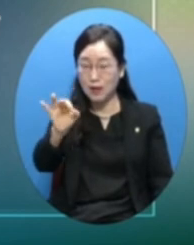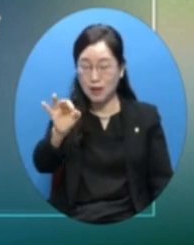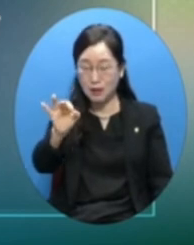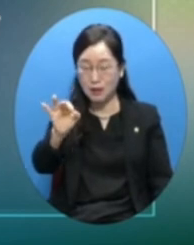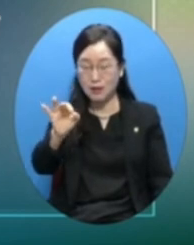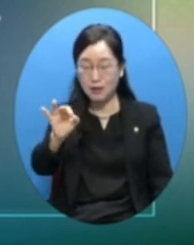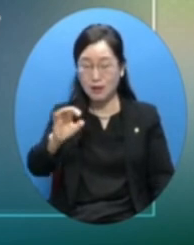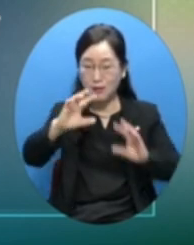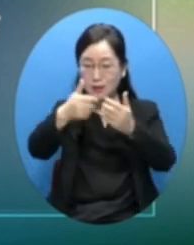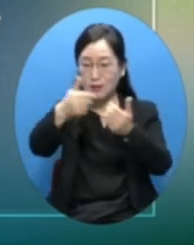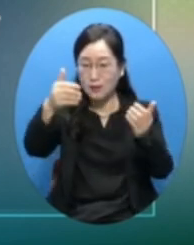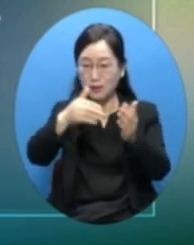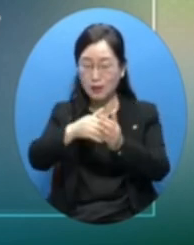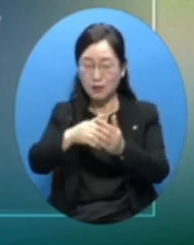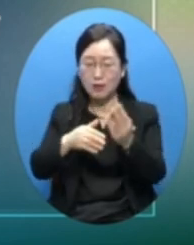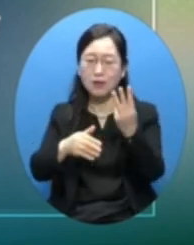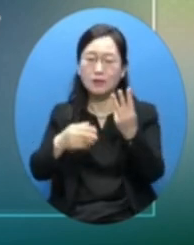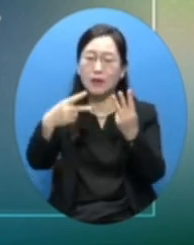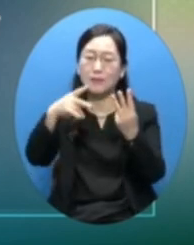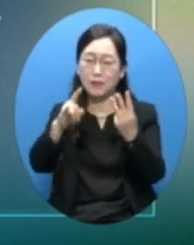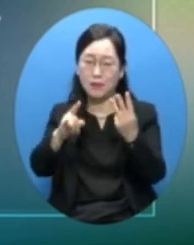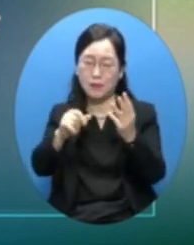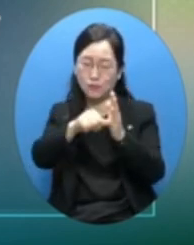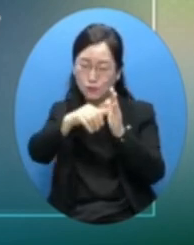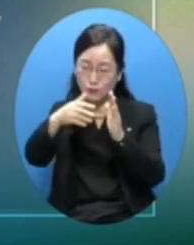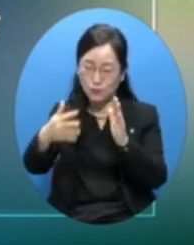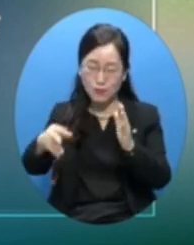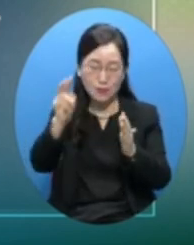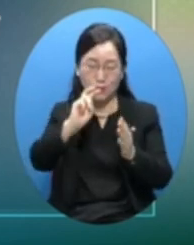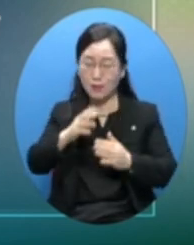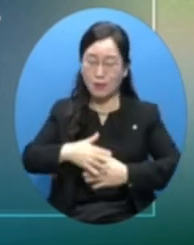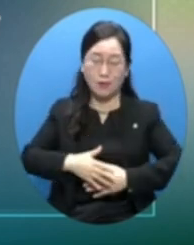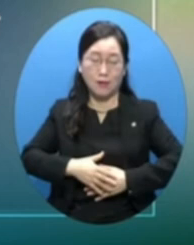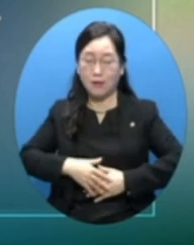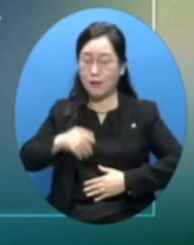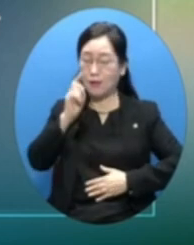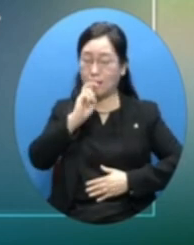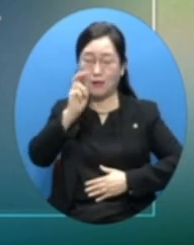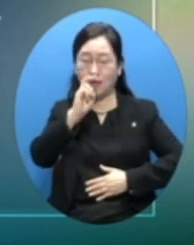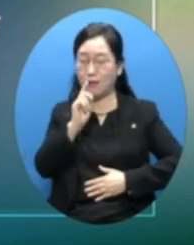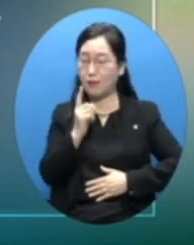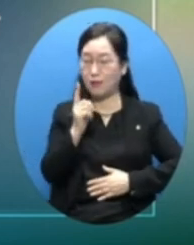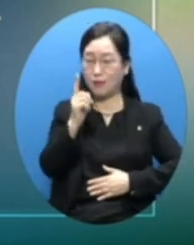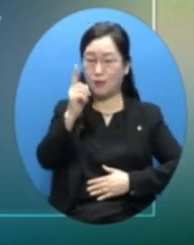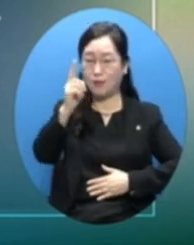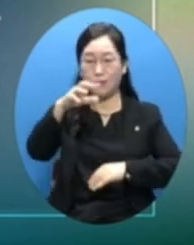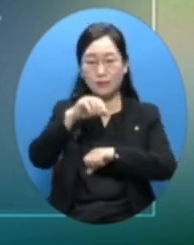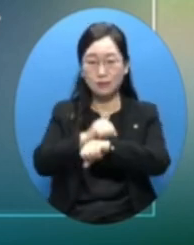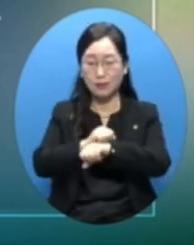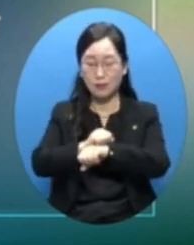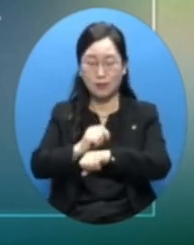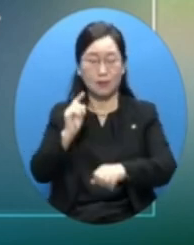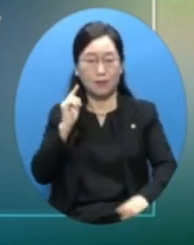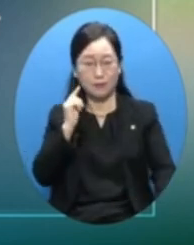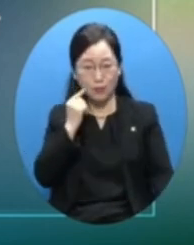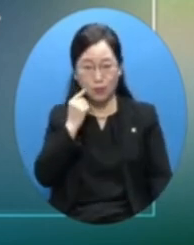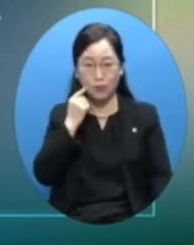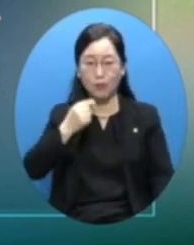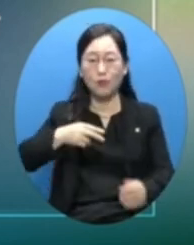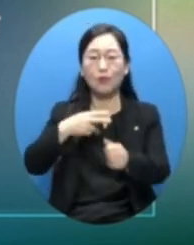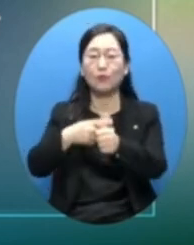3대 테너로서 하이시를 오르내리는 아주 미성으로 우리 신 교수님